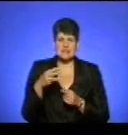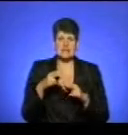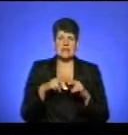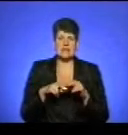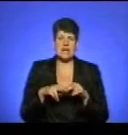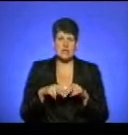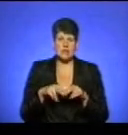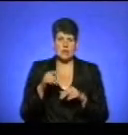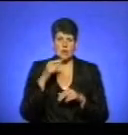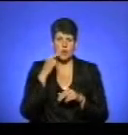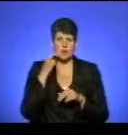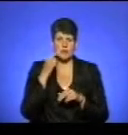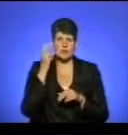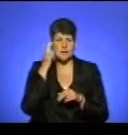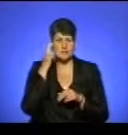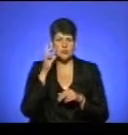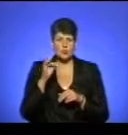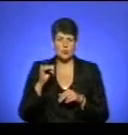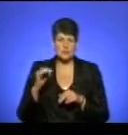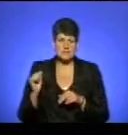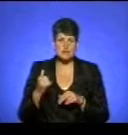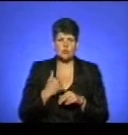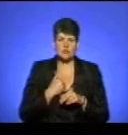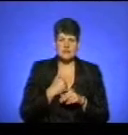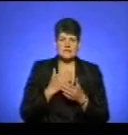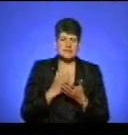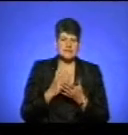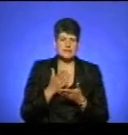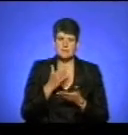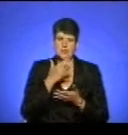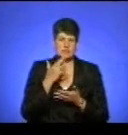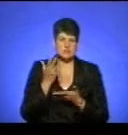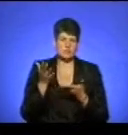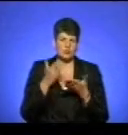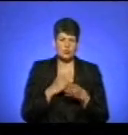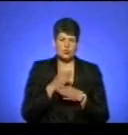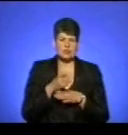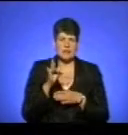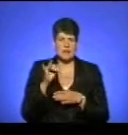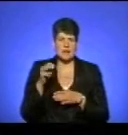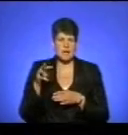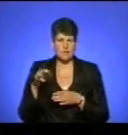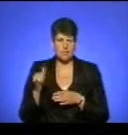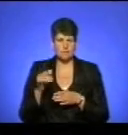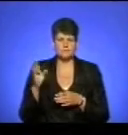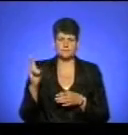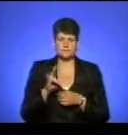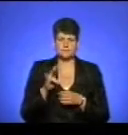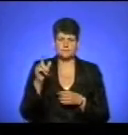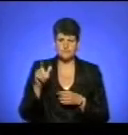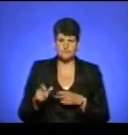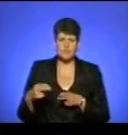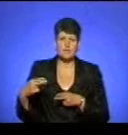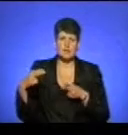України. У нас в цьому році є запрошено дуже багато гостей з Риму, духовенства, які